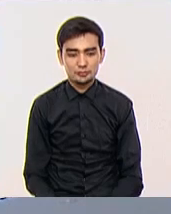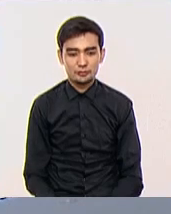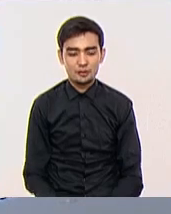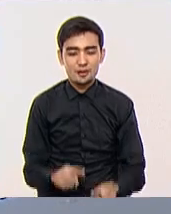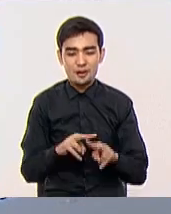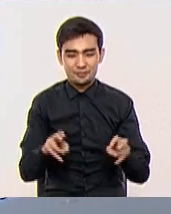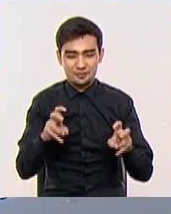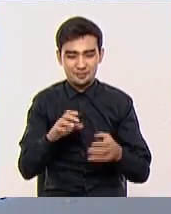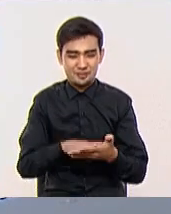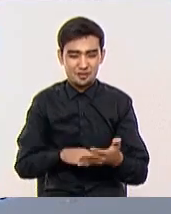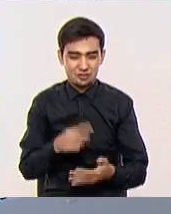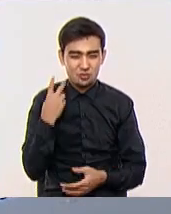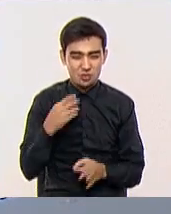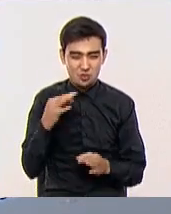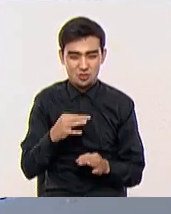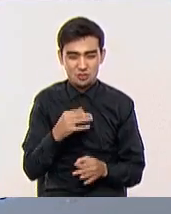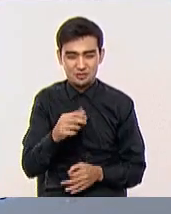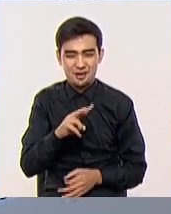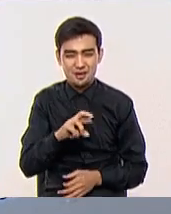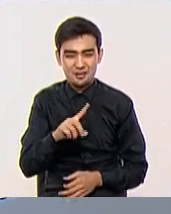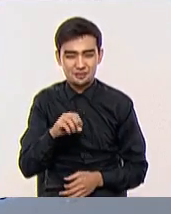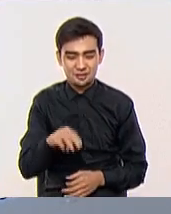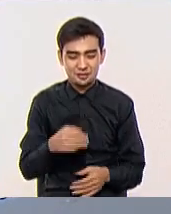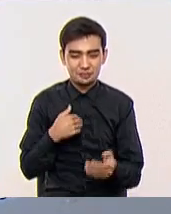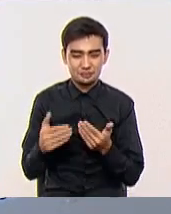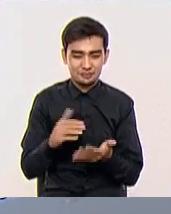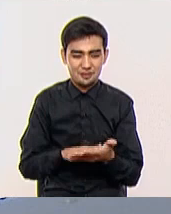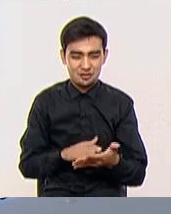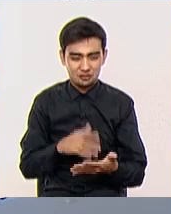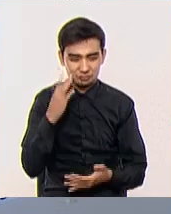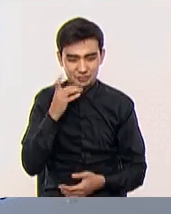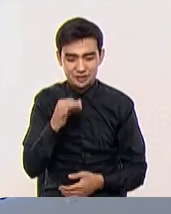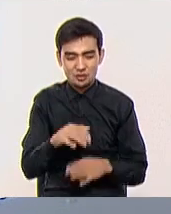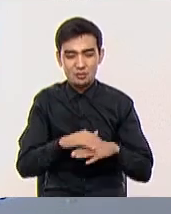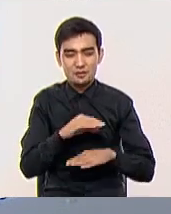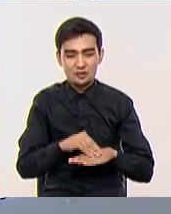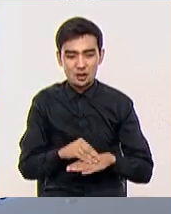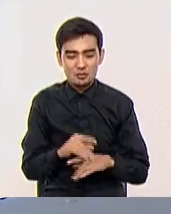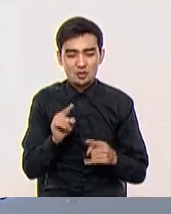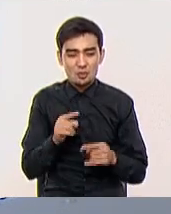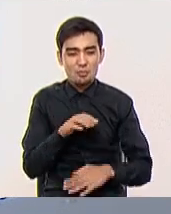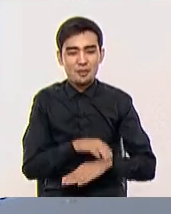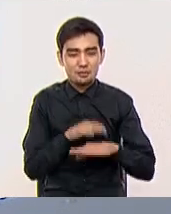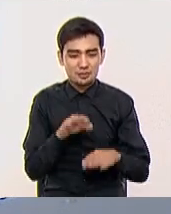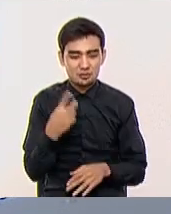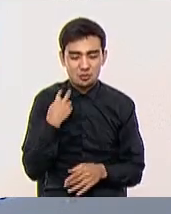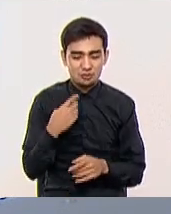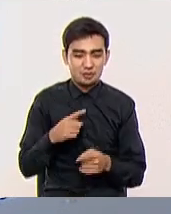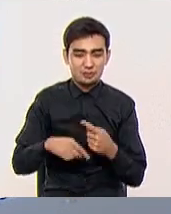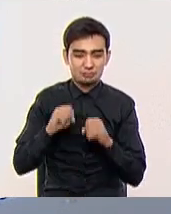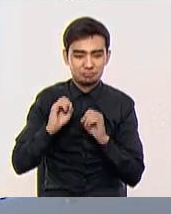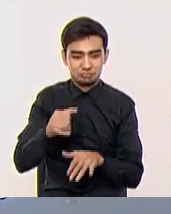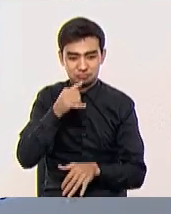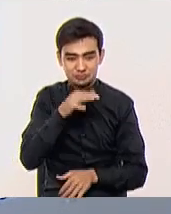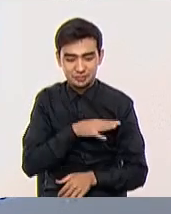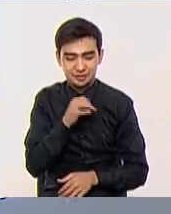Осы тақырыпты ары қарай қаржы қауымдастығының өкілі Ләззат Сүйінбековамен жалғастырсақ, қайырлы кеш. Неге банктер қарызын қайтара алмаған адамның